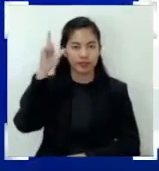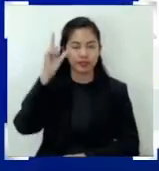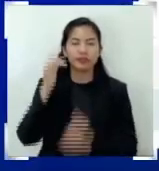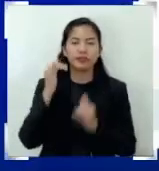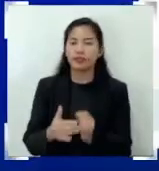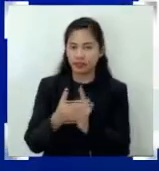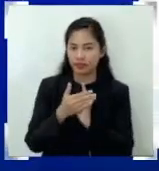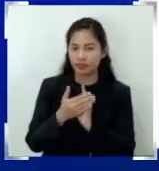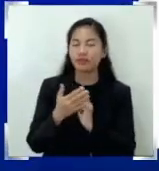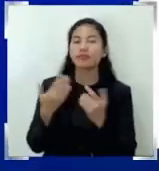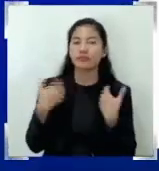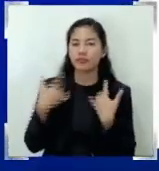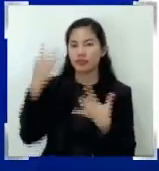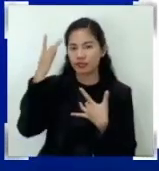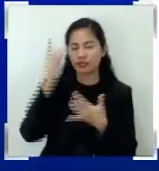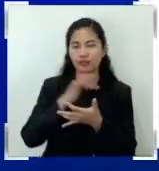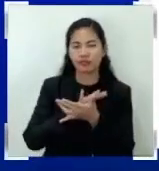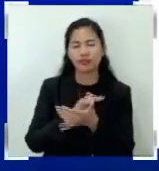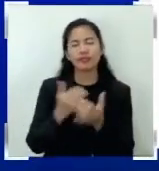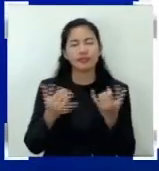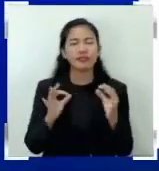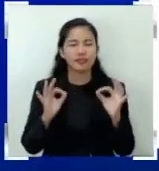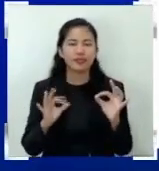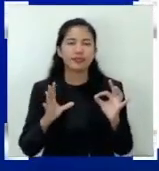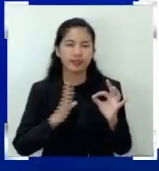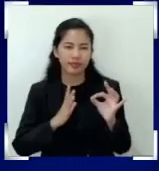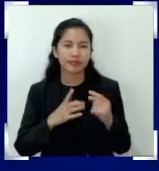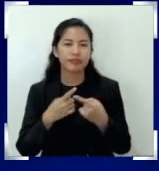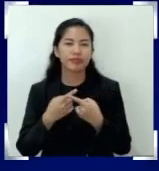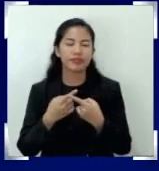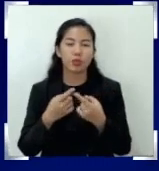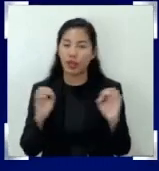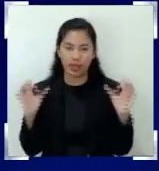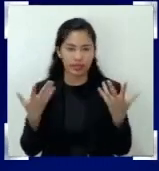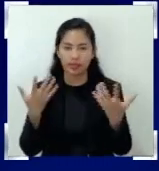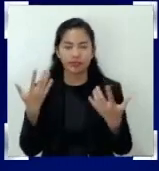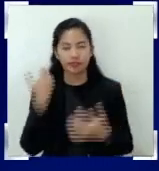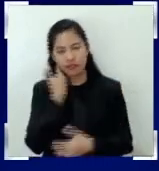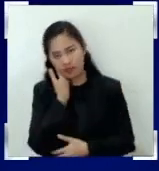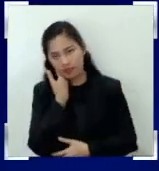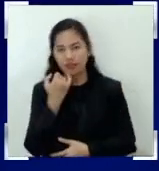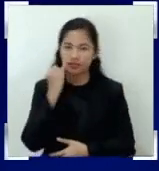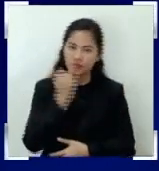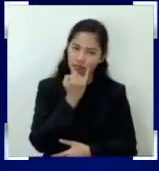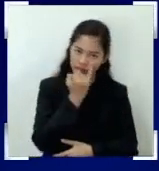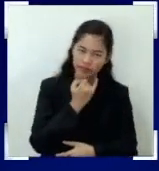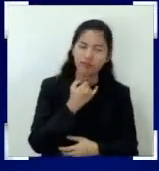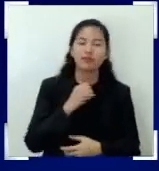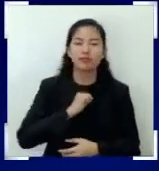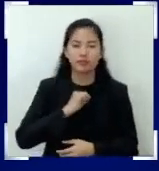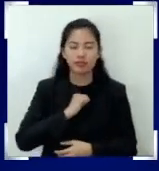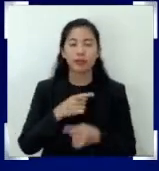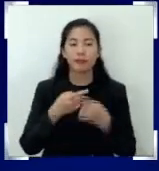COVID. Maayos naman daw ang kanyang kondisyon ngayon at wala nang sintomas. Nanawagan naman ang Partido Reforma sa DOH